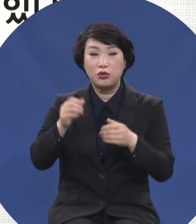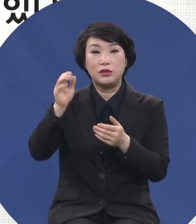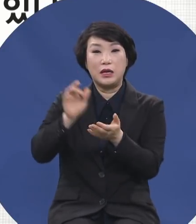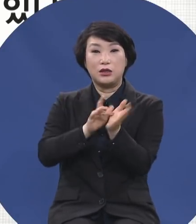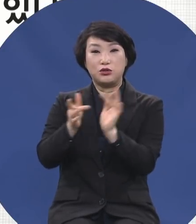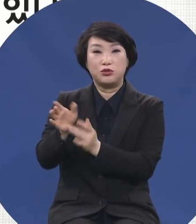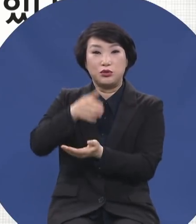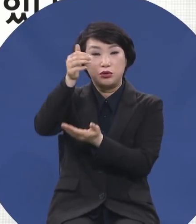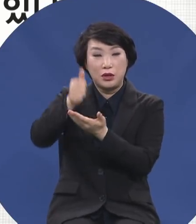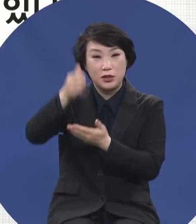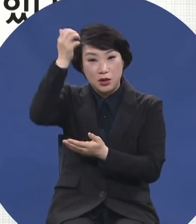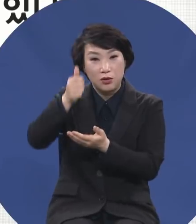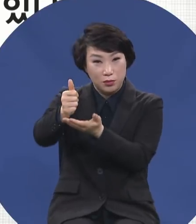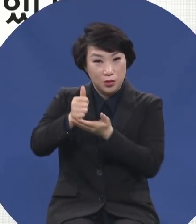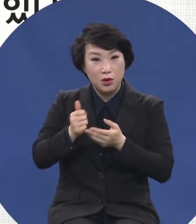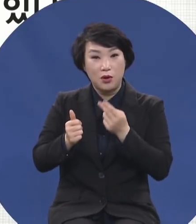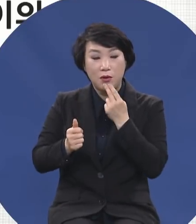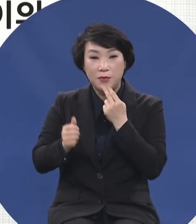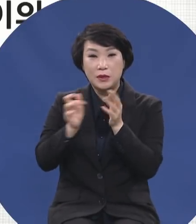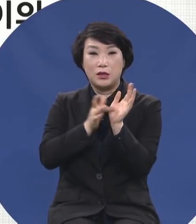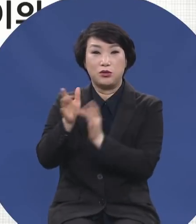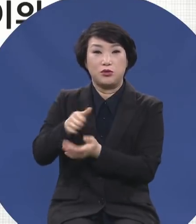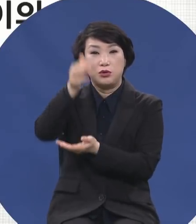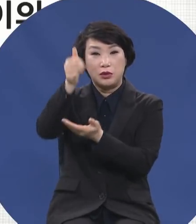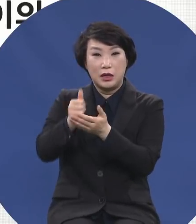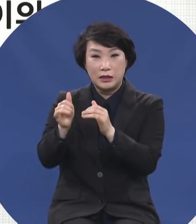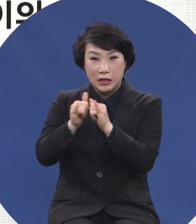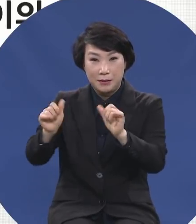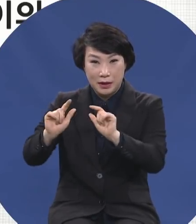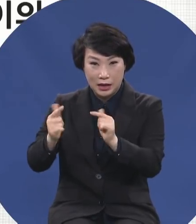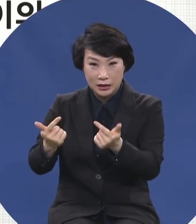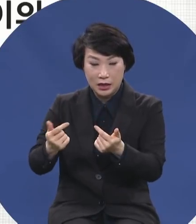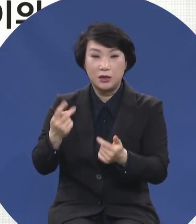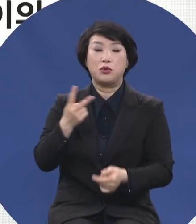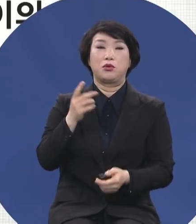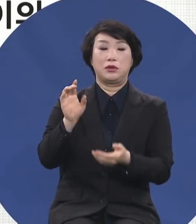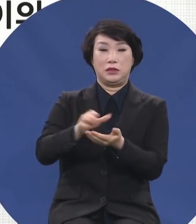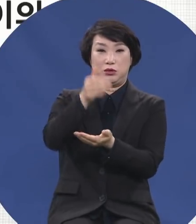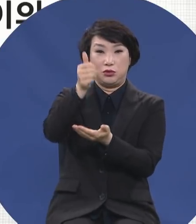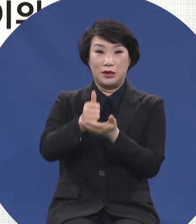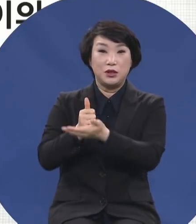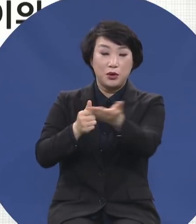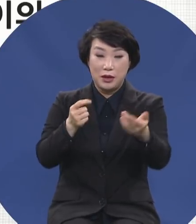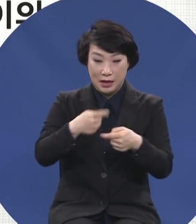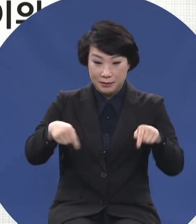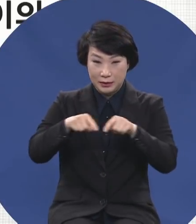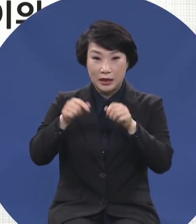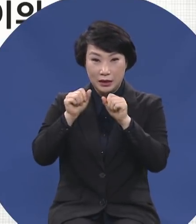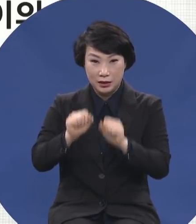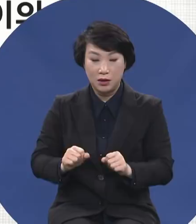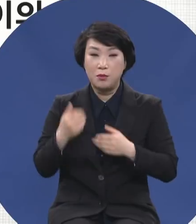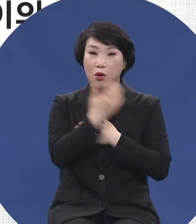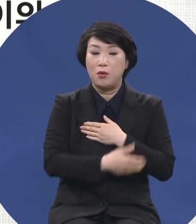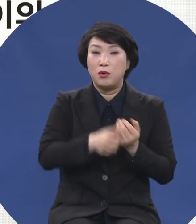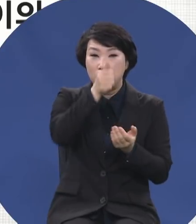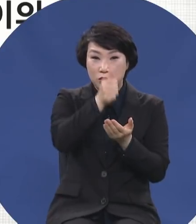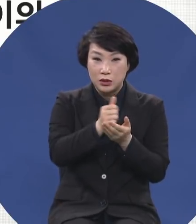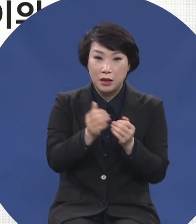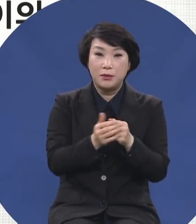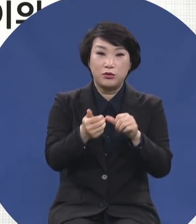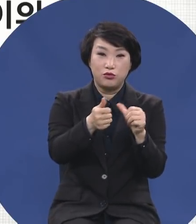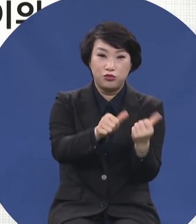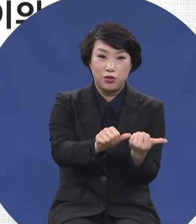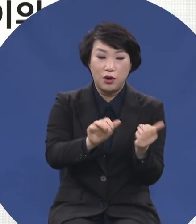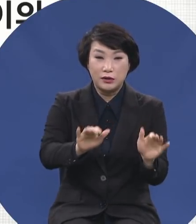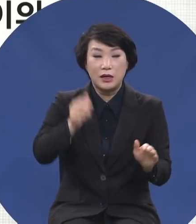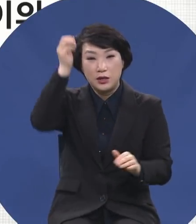영이 없으면 그리스도의 사람이 아니라. 또 그리스도께서 너희 안에 계시면 몸은 죄로 인하여 죽은 것이나 영은